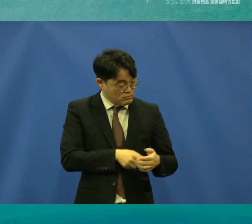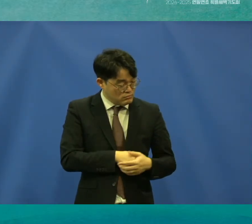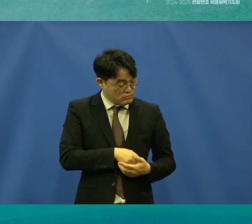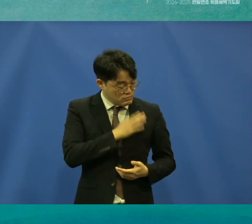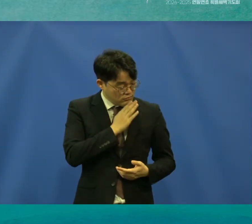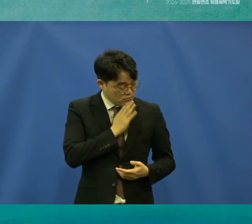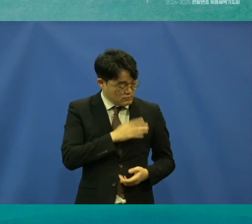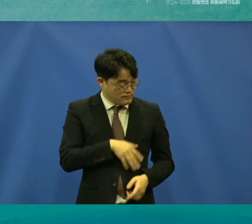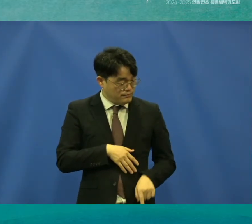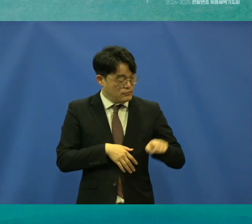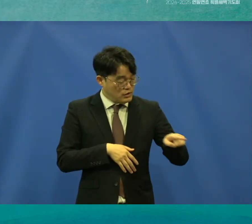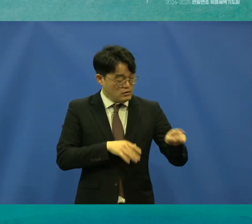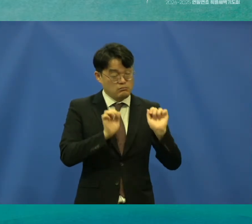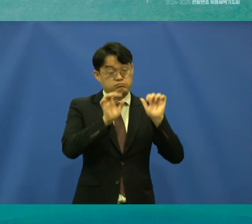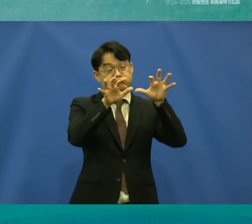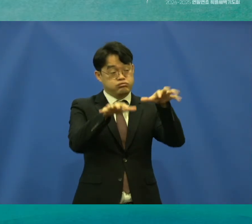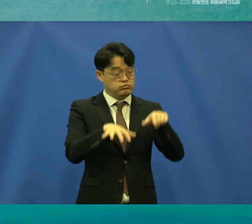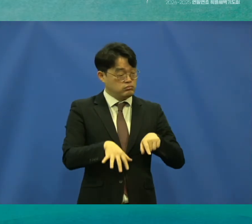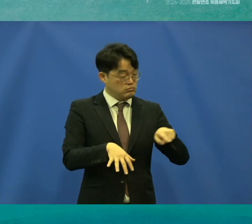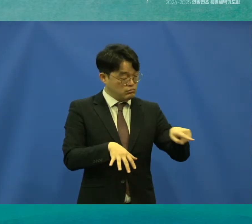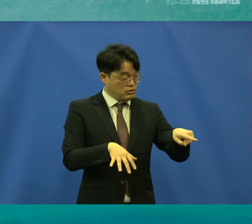너가 자라게 했어?